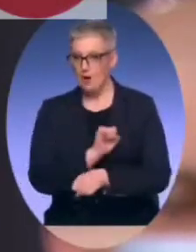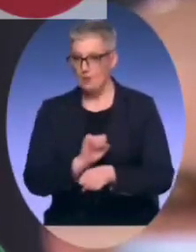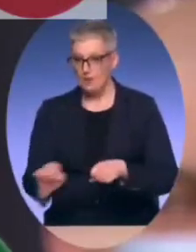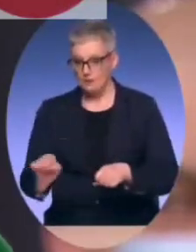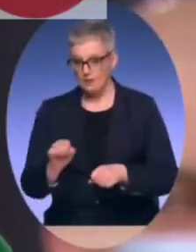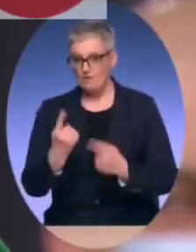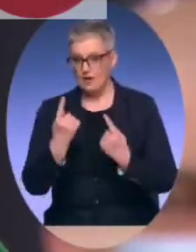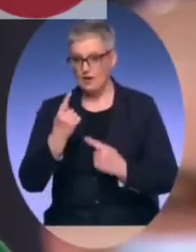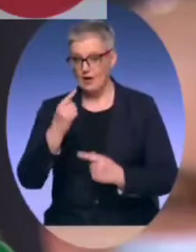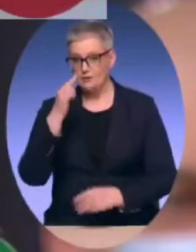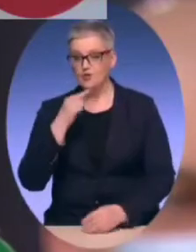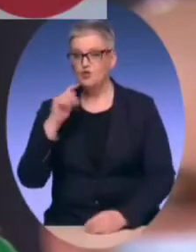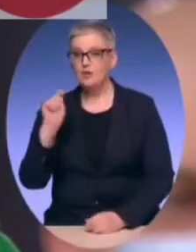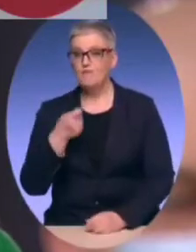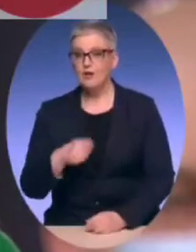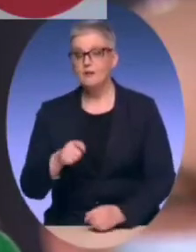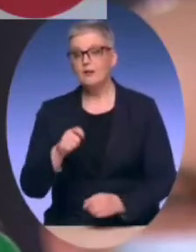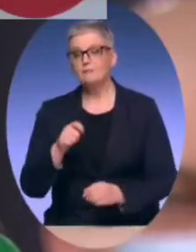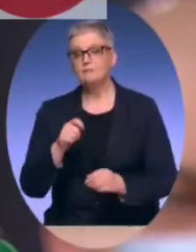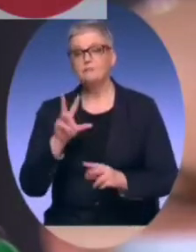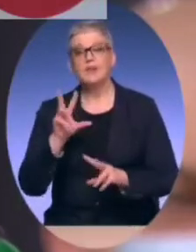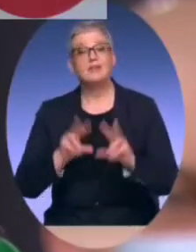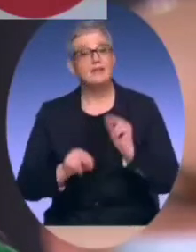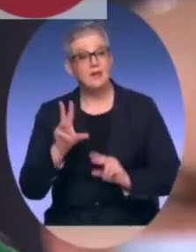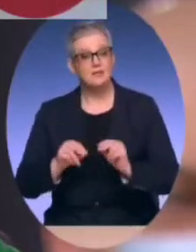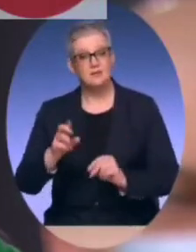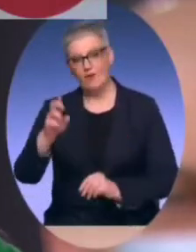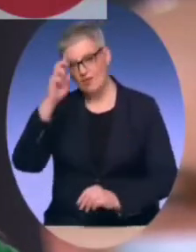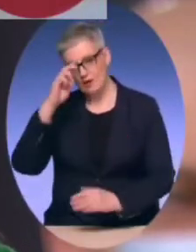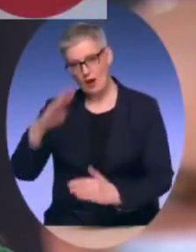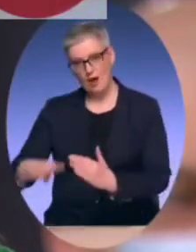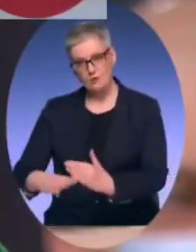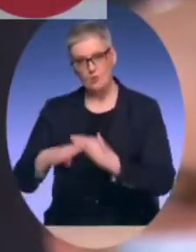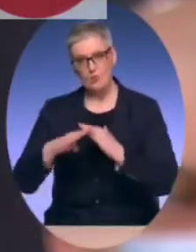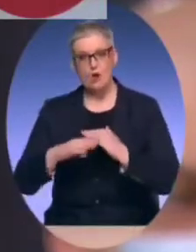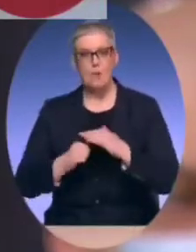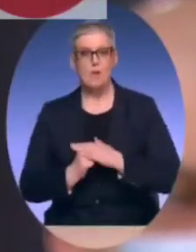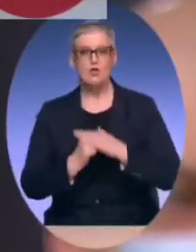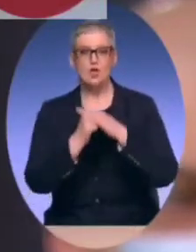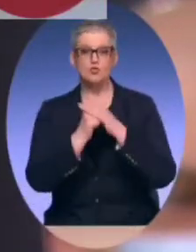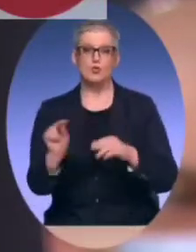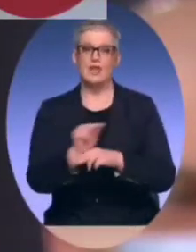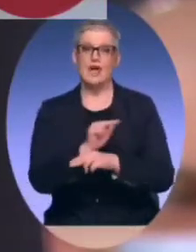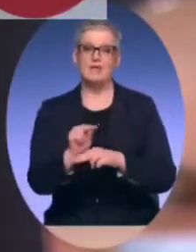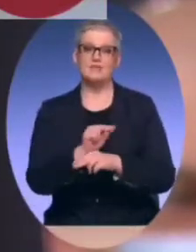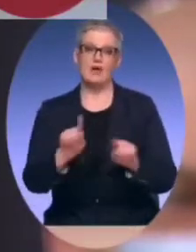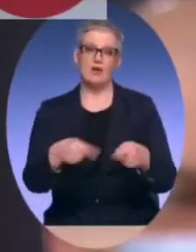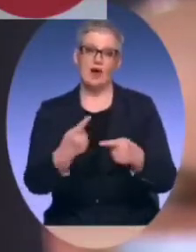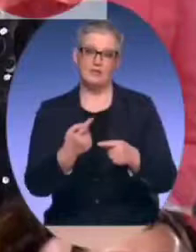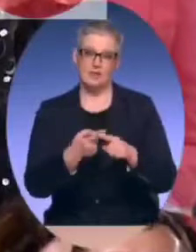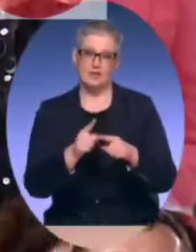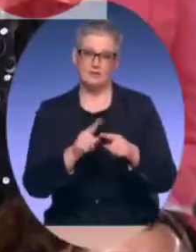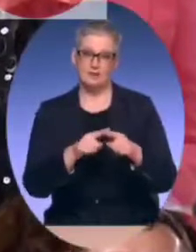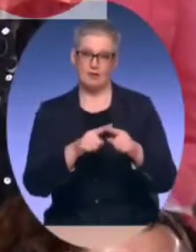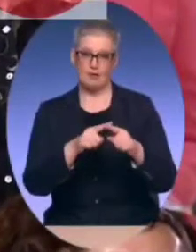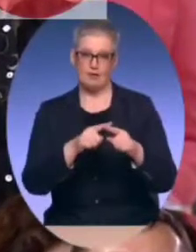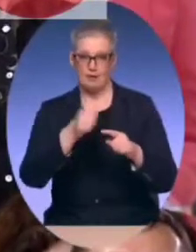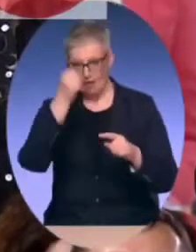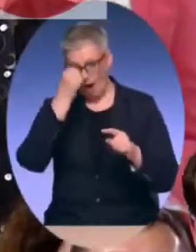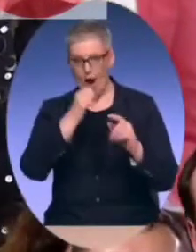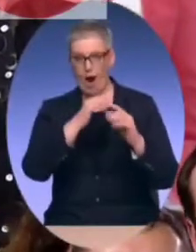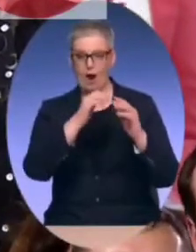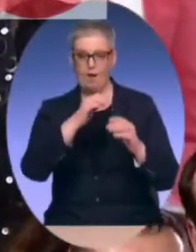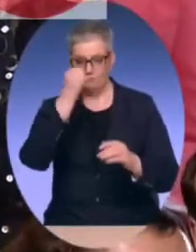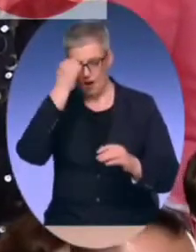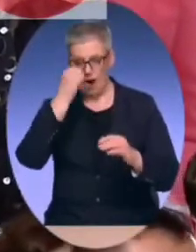войне надеяться на федеральную поддержку для реставрации этих объектов? Если позволите, пожалуйста, еще один вопрос. Он